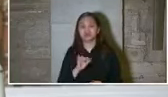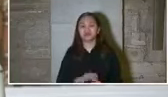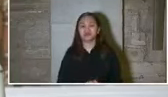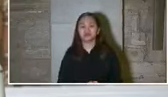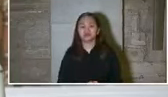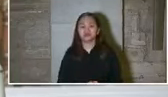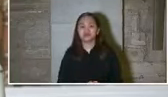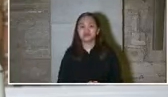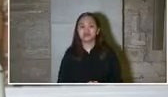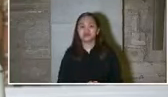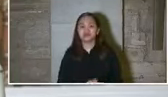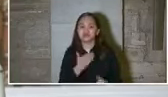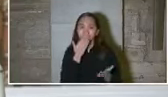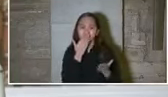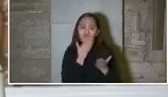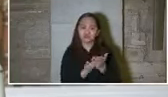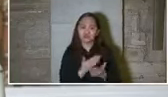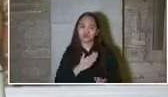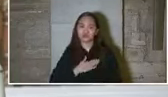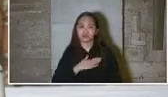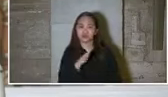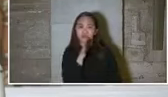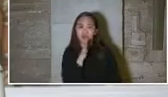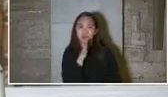Buti na lang sumagot ang nanay ko.